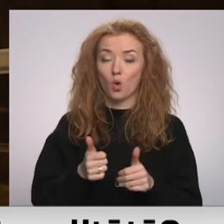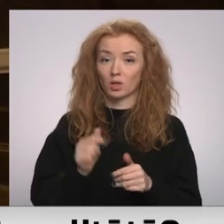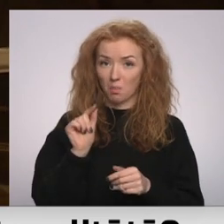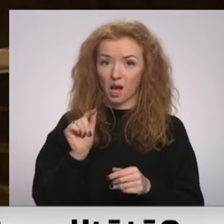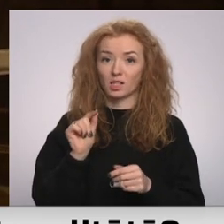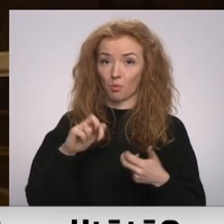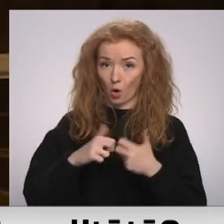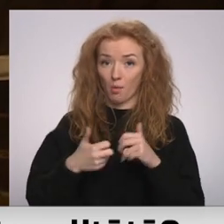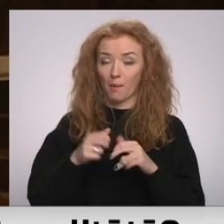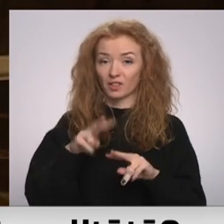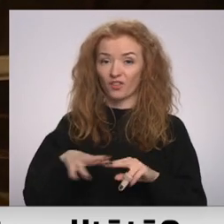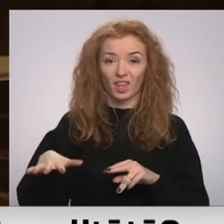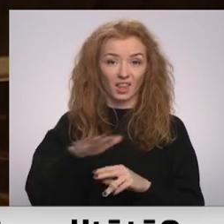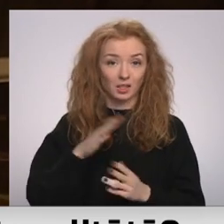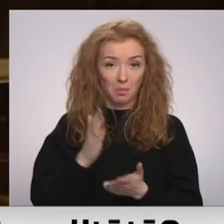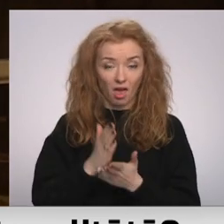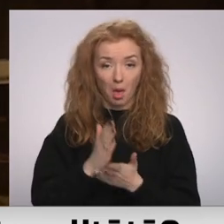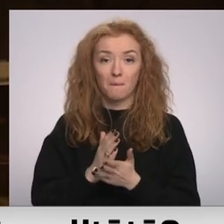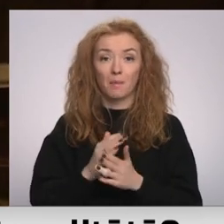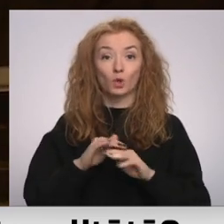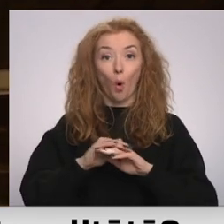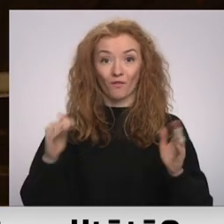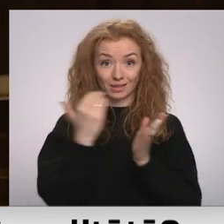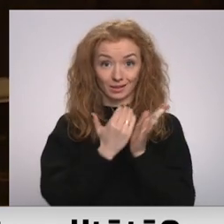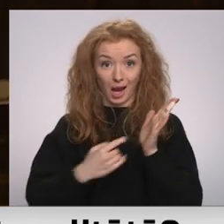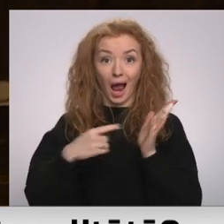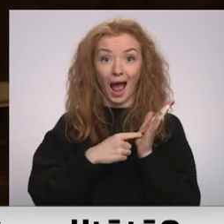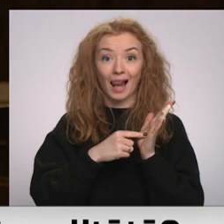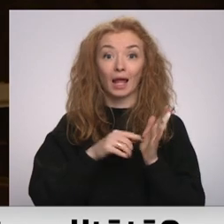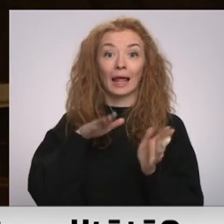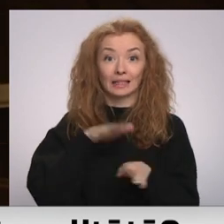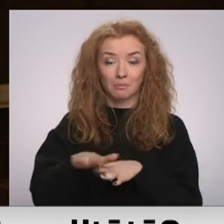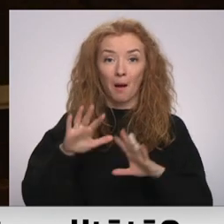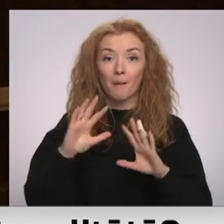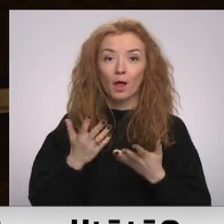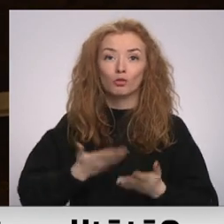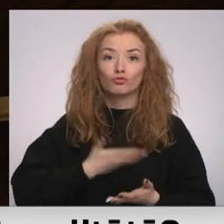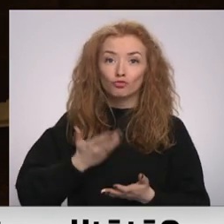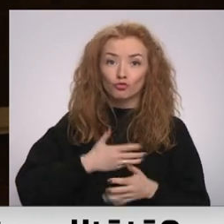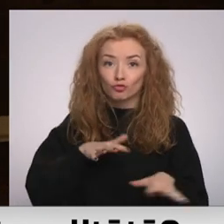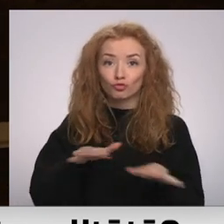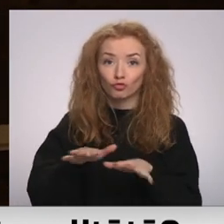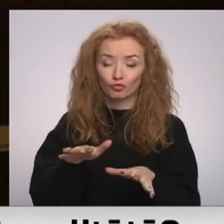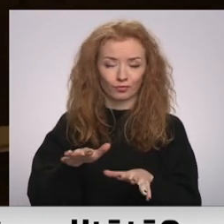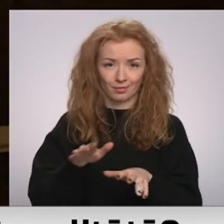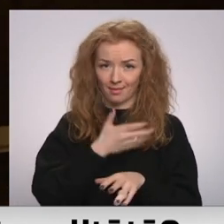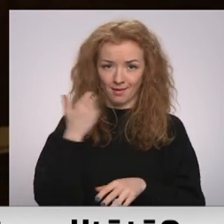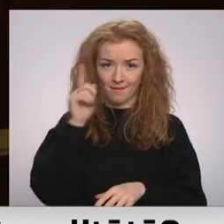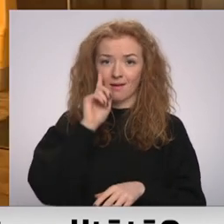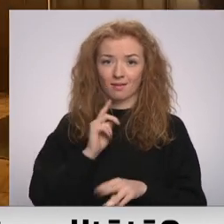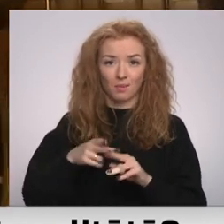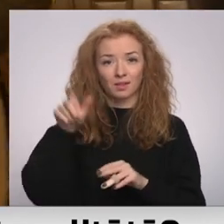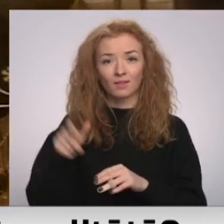loks. Vides pieejamības prasības formāli ir ievērotas, bet bieži risinājums ir tik neērts, ka cilvēki to nevēlas piedzīvot